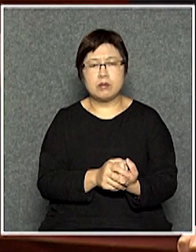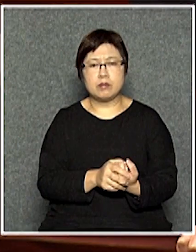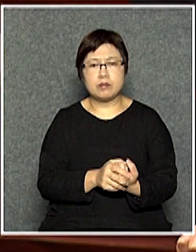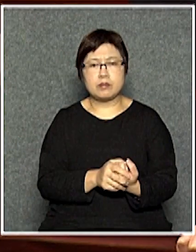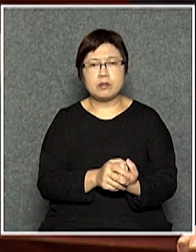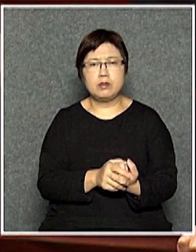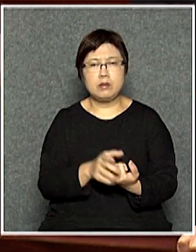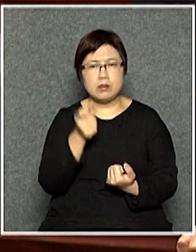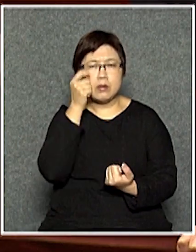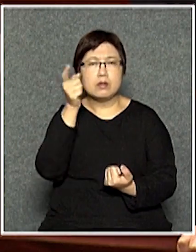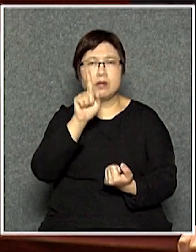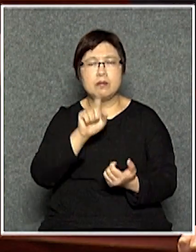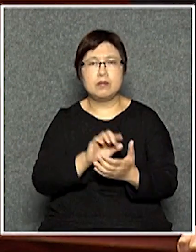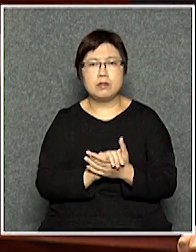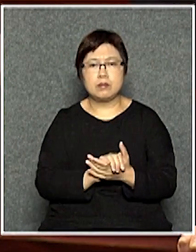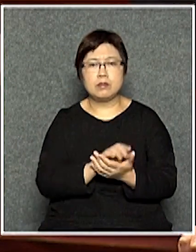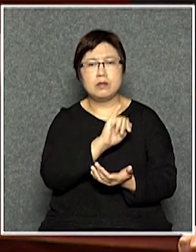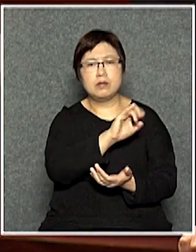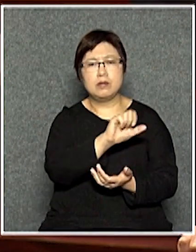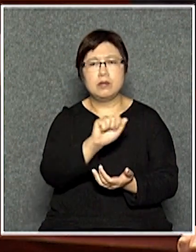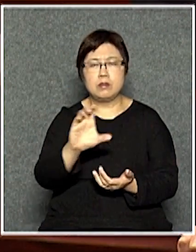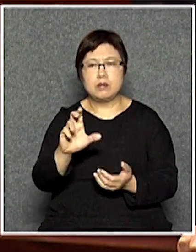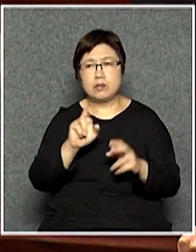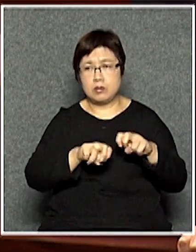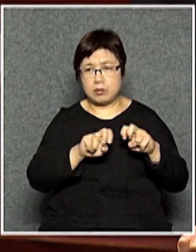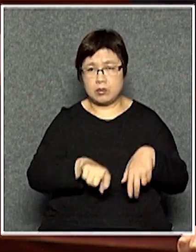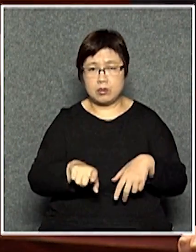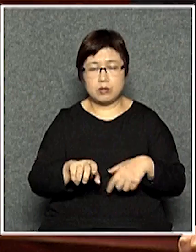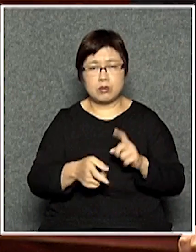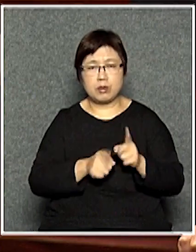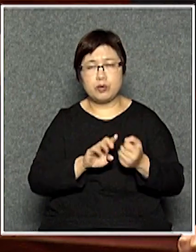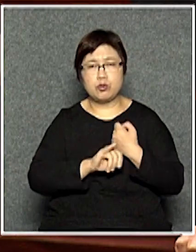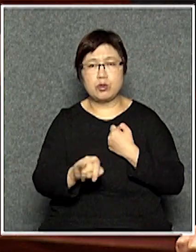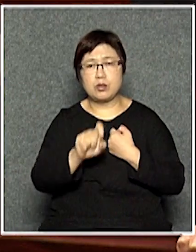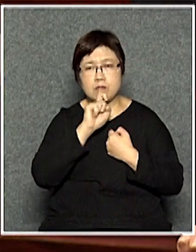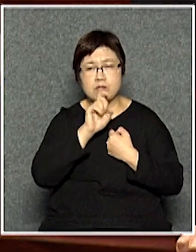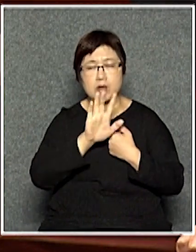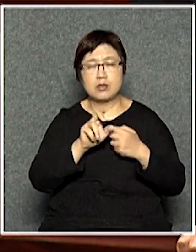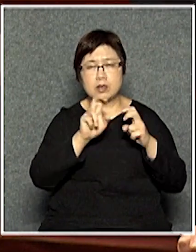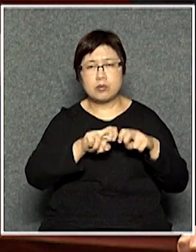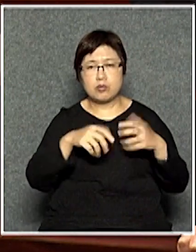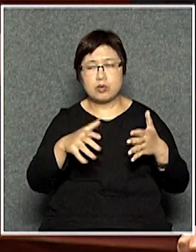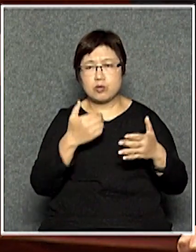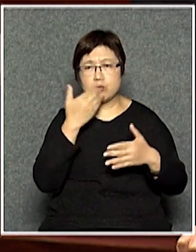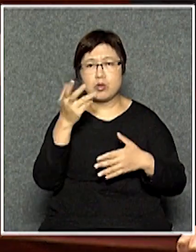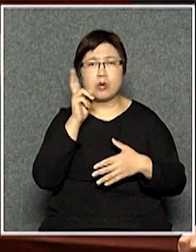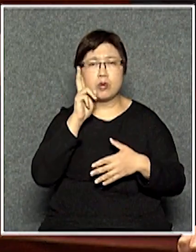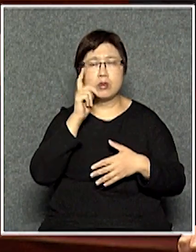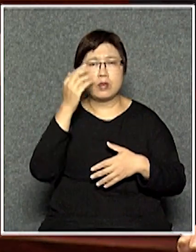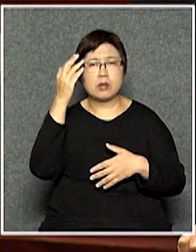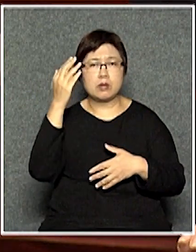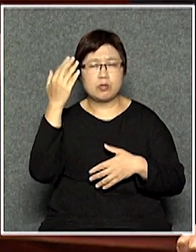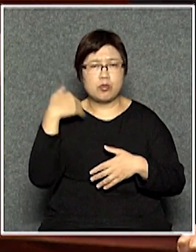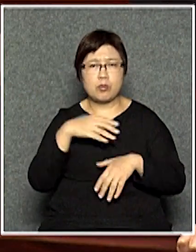什麼那麼奇怪？ ICAC 查緊就不代表有罪的，就算 ICAC 查完之後起訴，好像梁國雄議員那